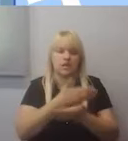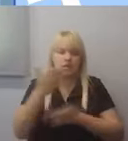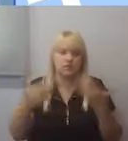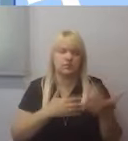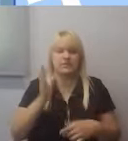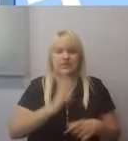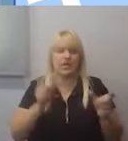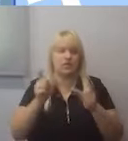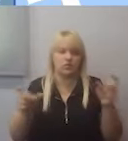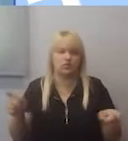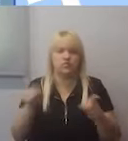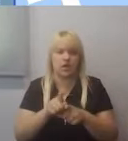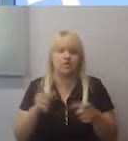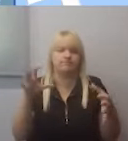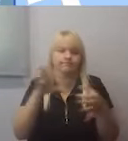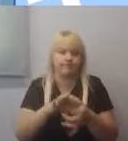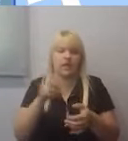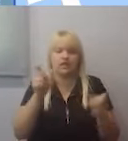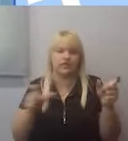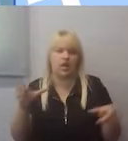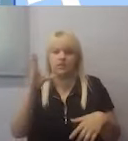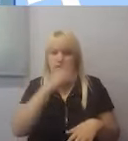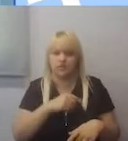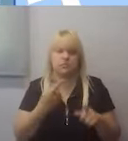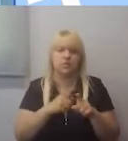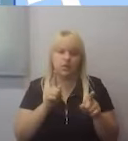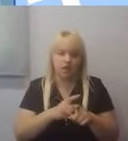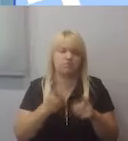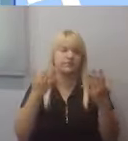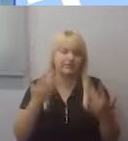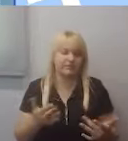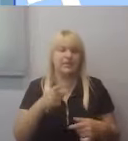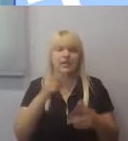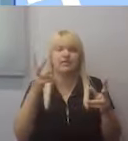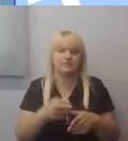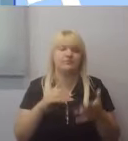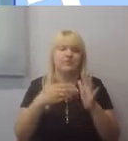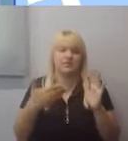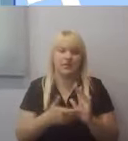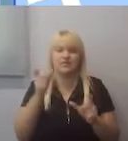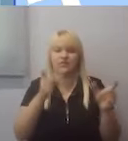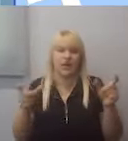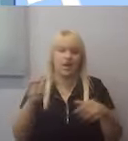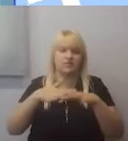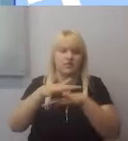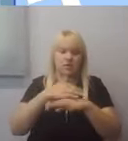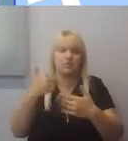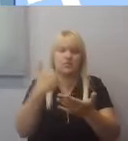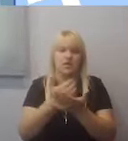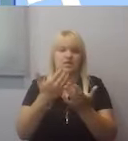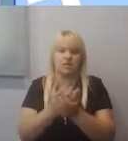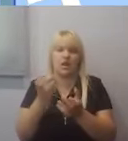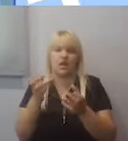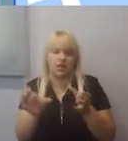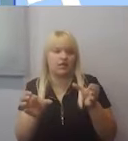civilajām iespējām līdz ar to tā sanāk kad krīzes situācijā civilā sabiedrība dalīsies ar